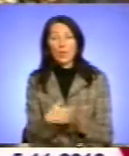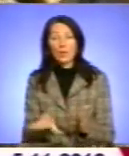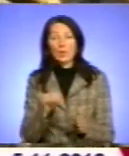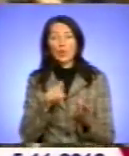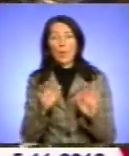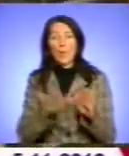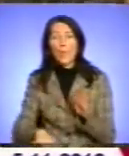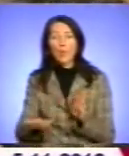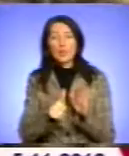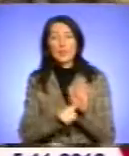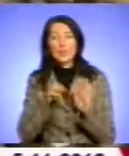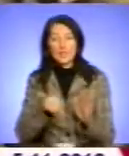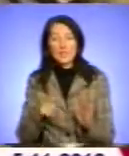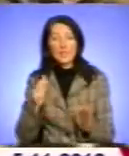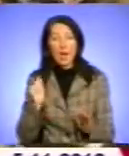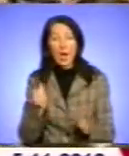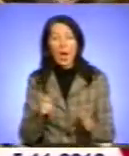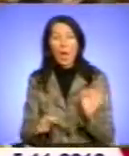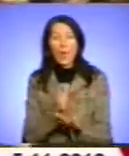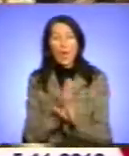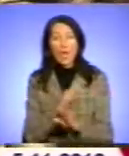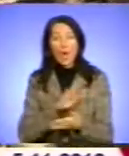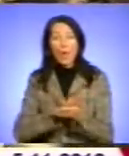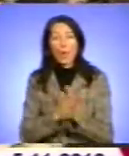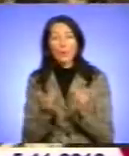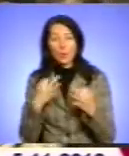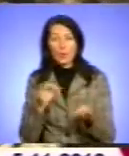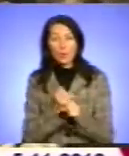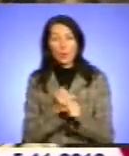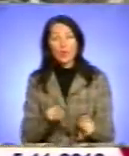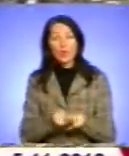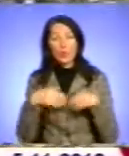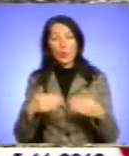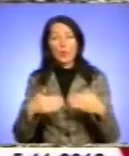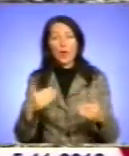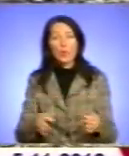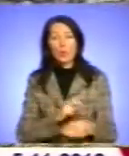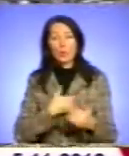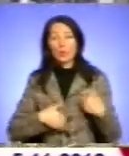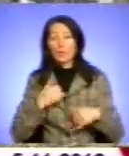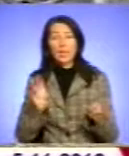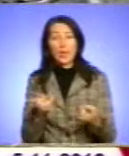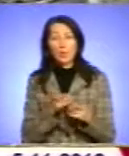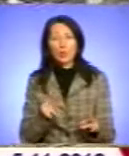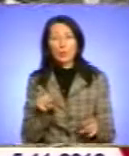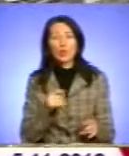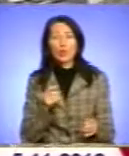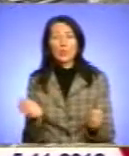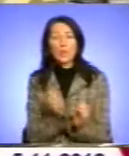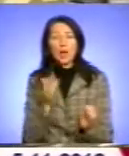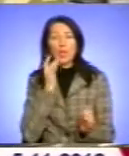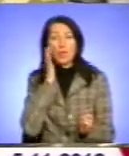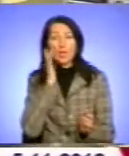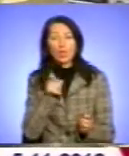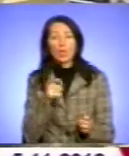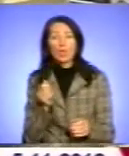гектарів. Погодні умови дозволяють працювати у такому темпі. Поспішати не потрібно ще й тому, що зберігати буряки до їх переробки